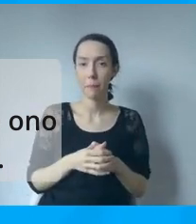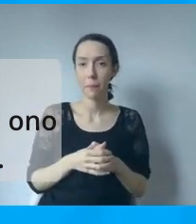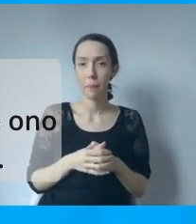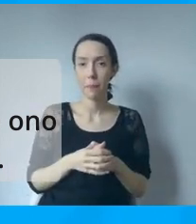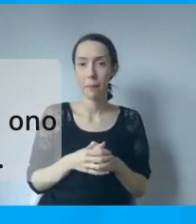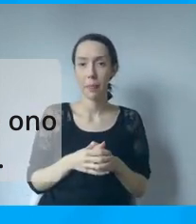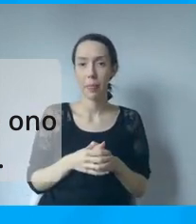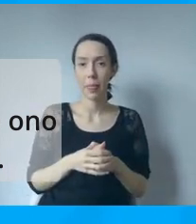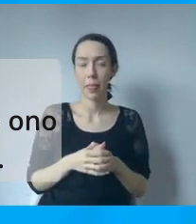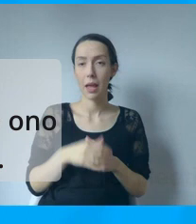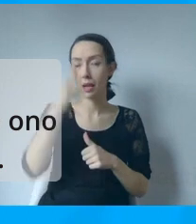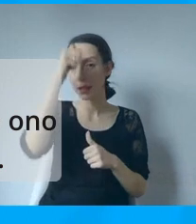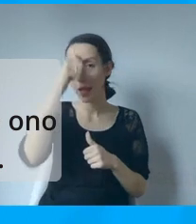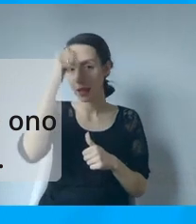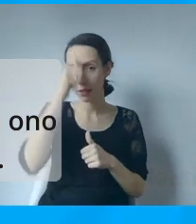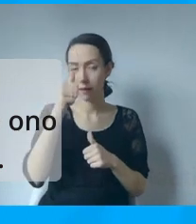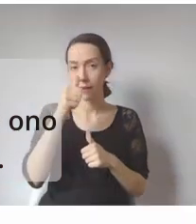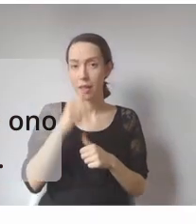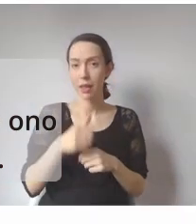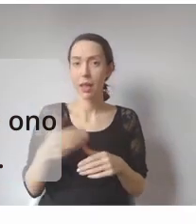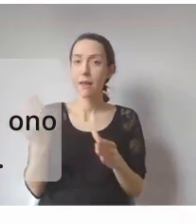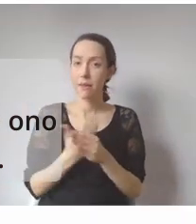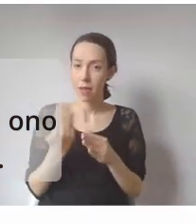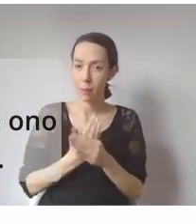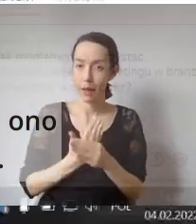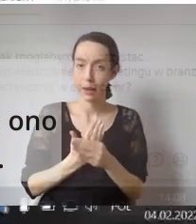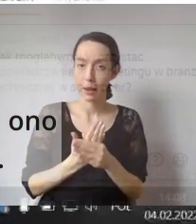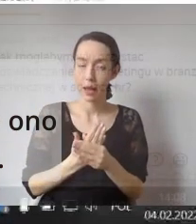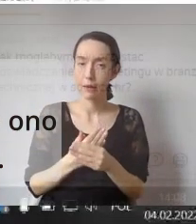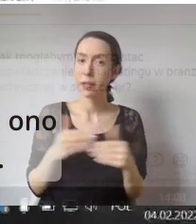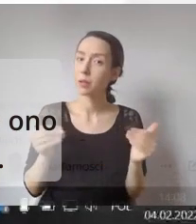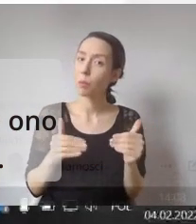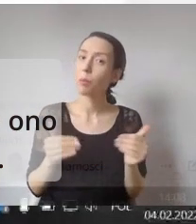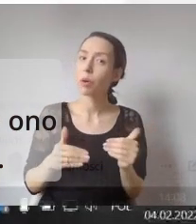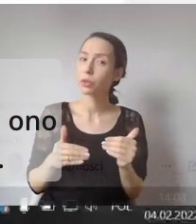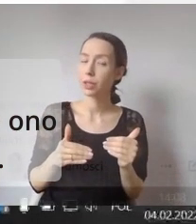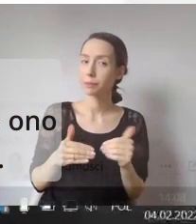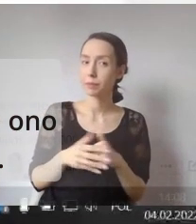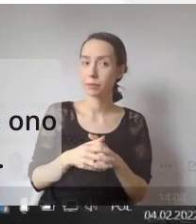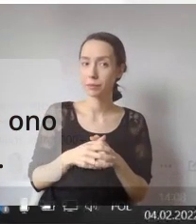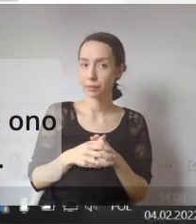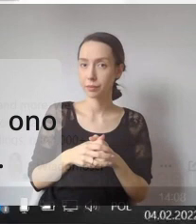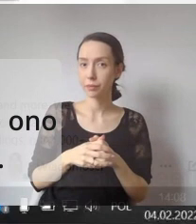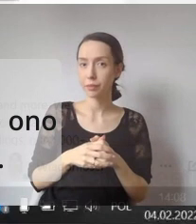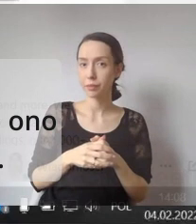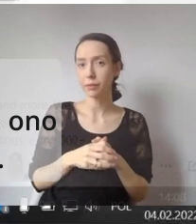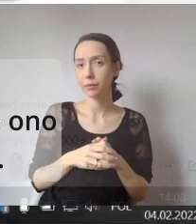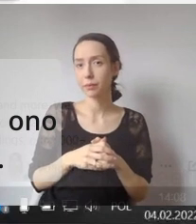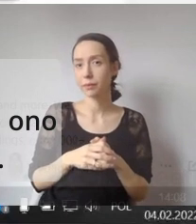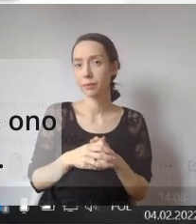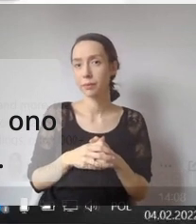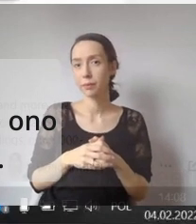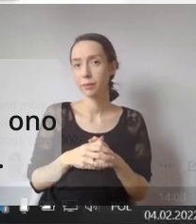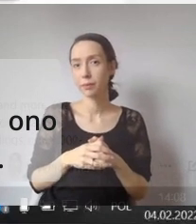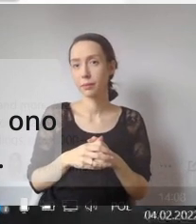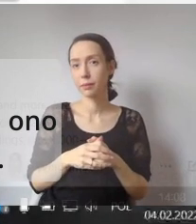nazwę tego przedsiębiorstwa, więc po prostu może ono nie w jakiś sposób,